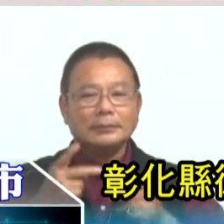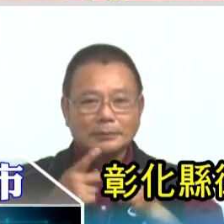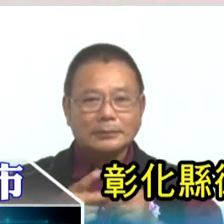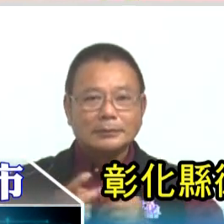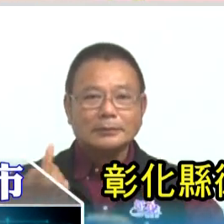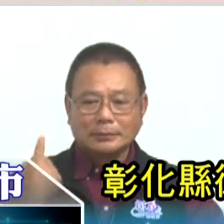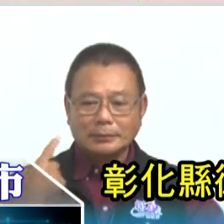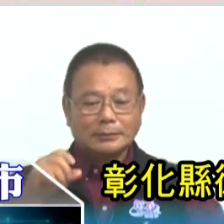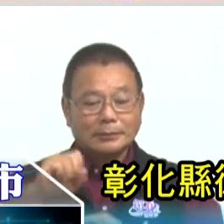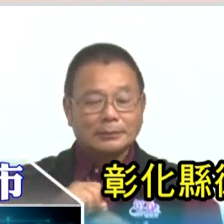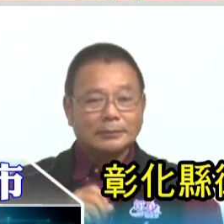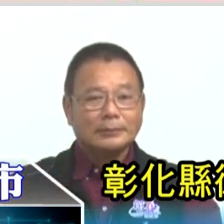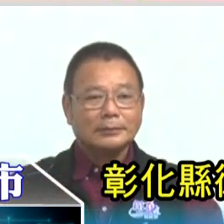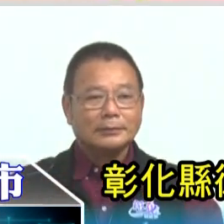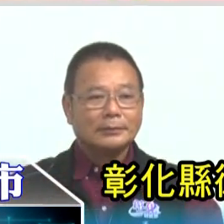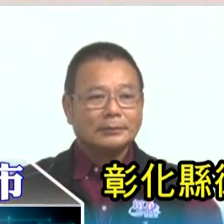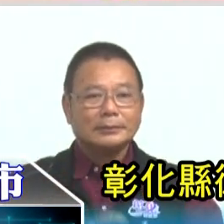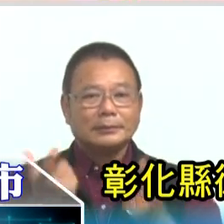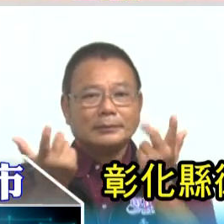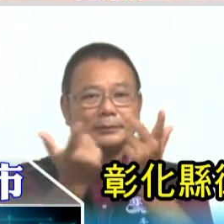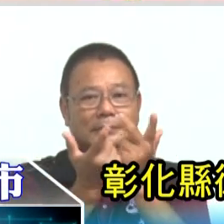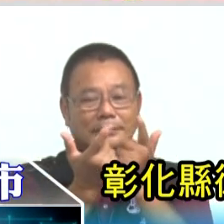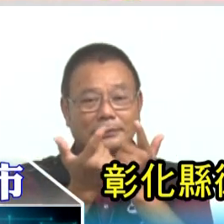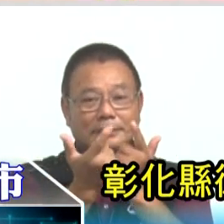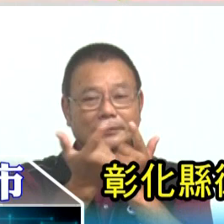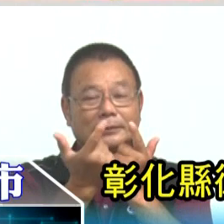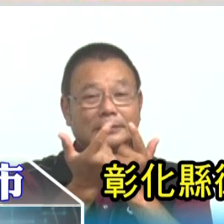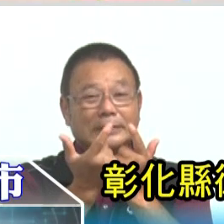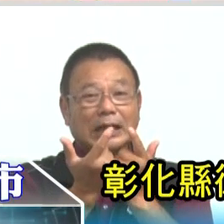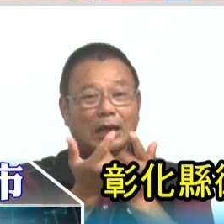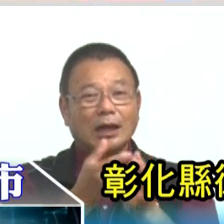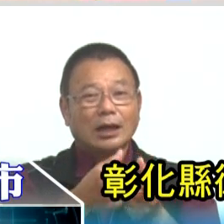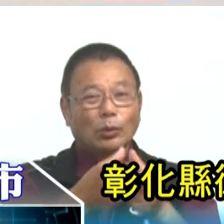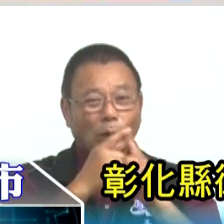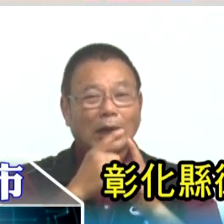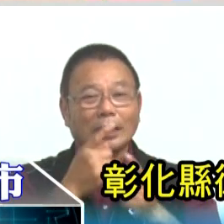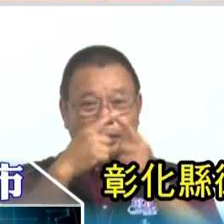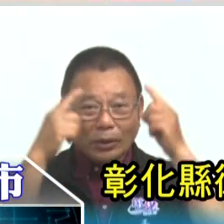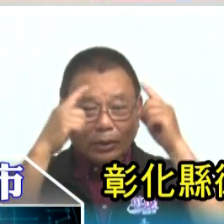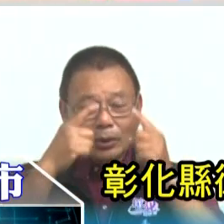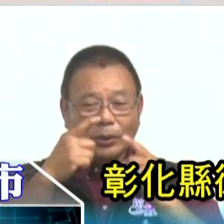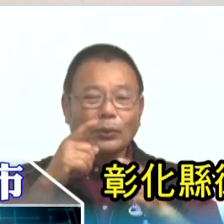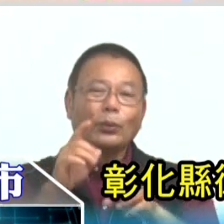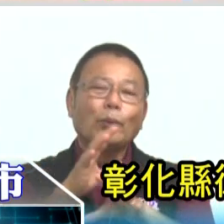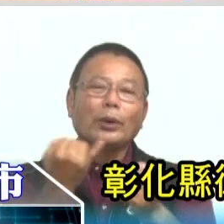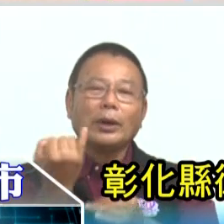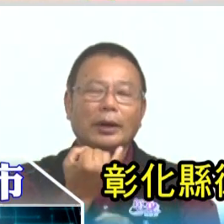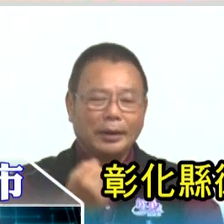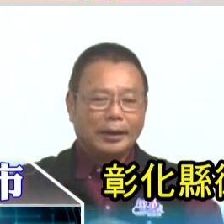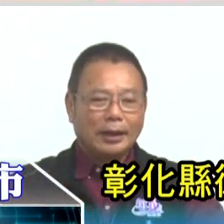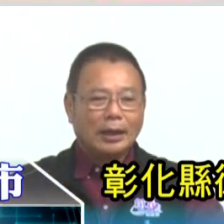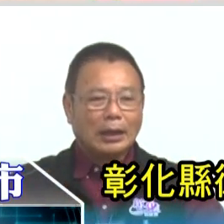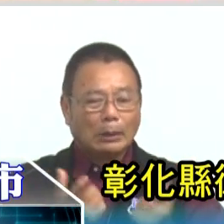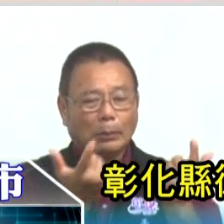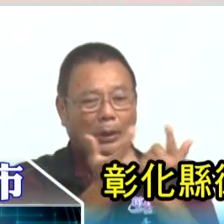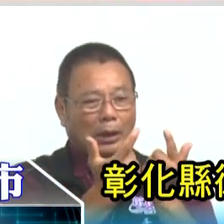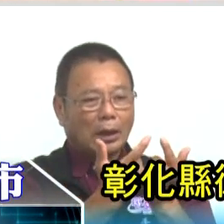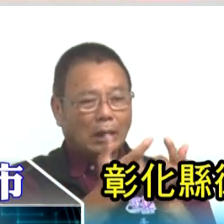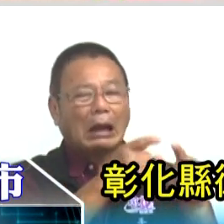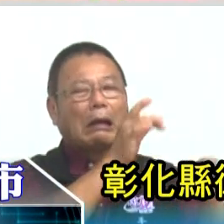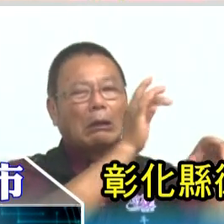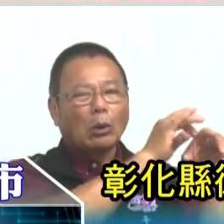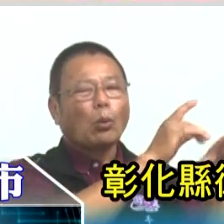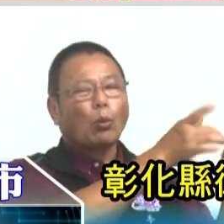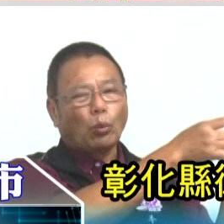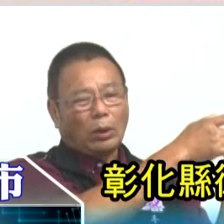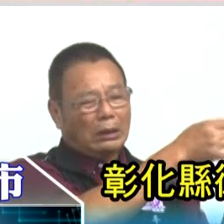天的新增是一个台北返乡的大学生，他是在5月13曾经跟北部一个确诊的个